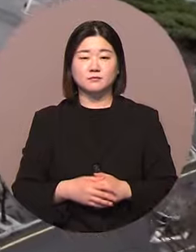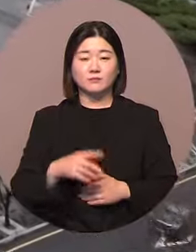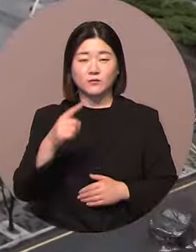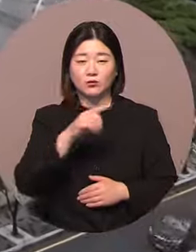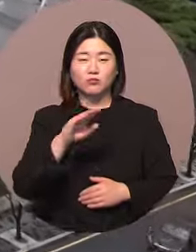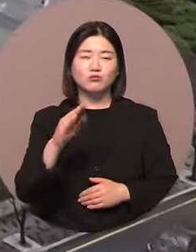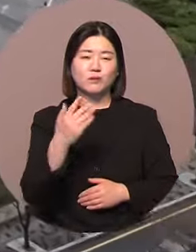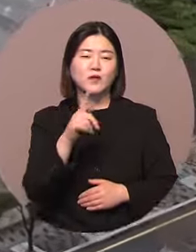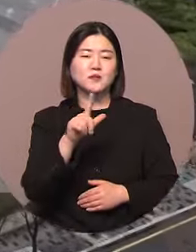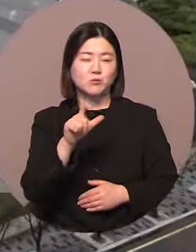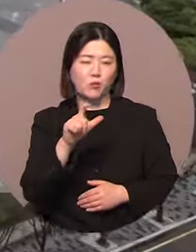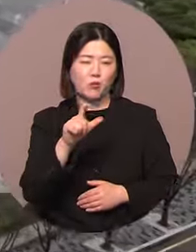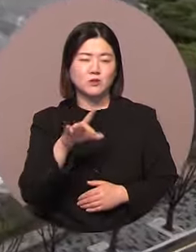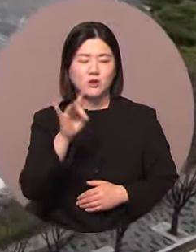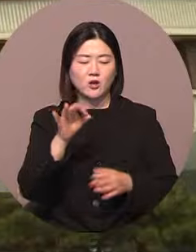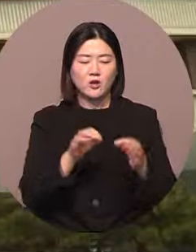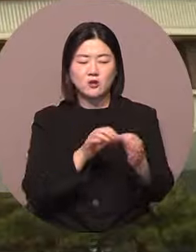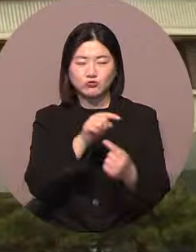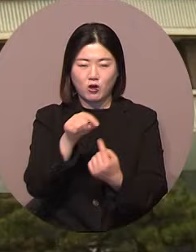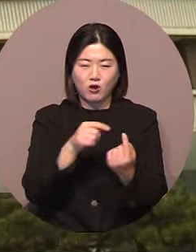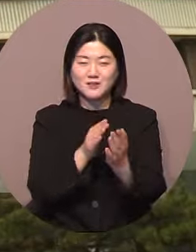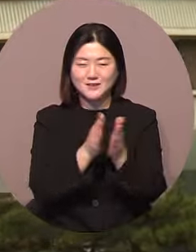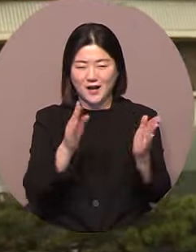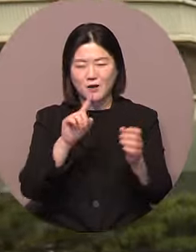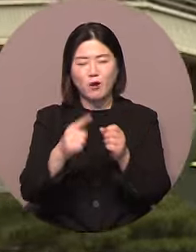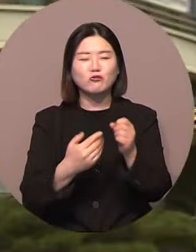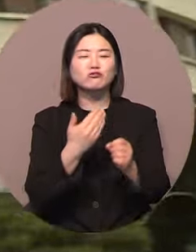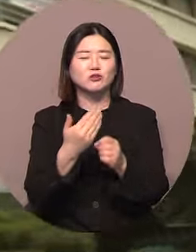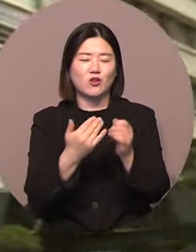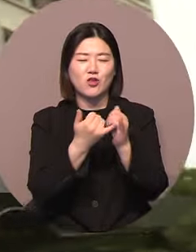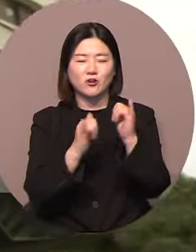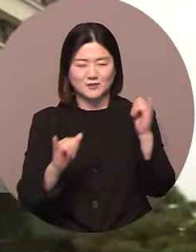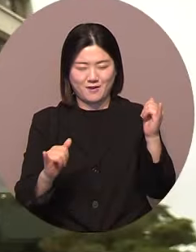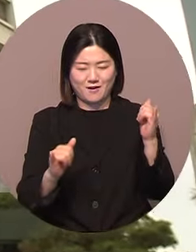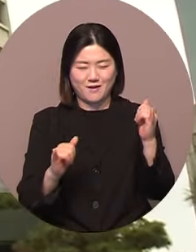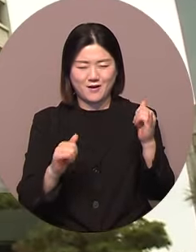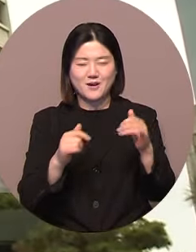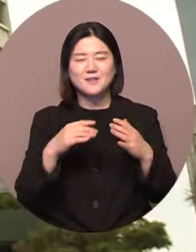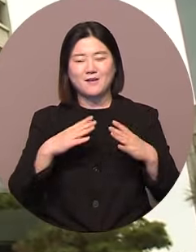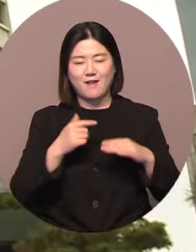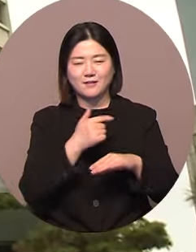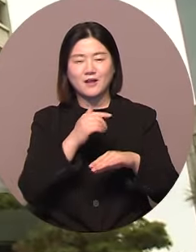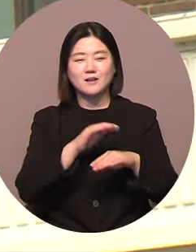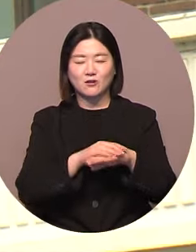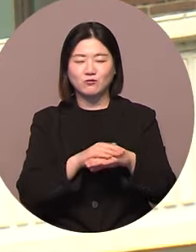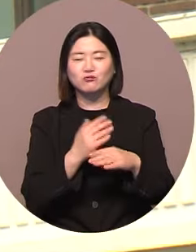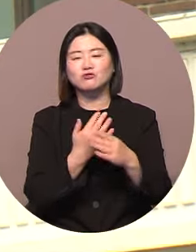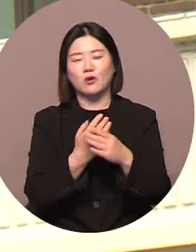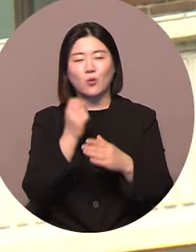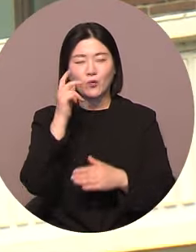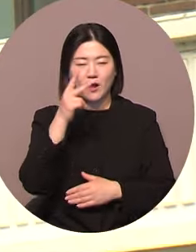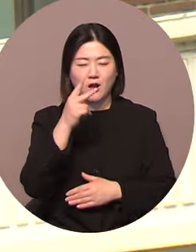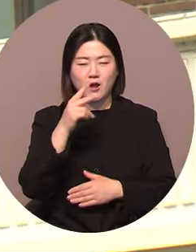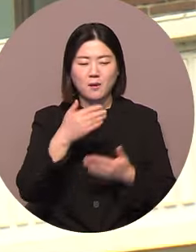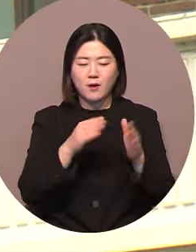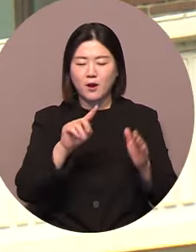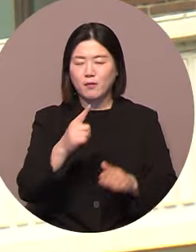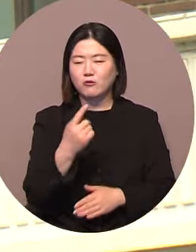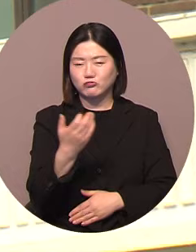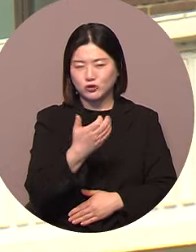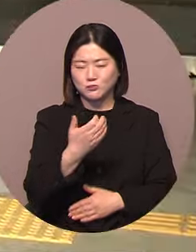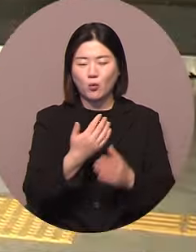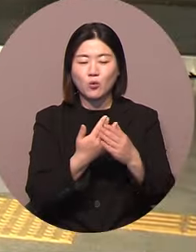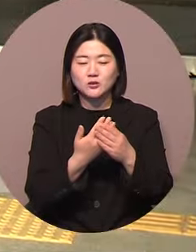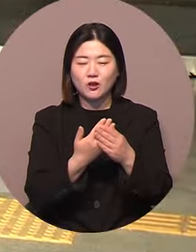1915년 첫 영업을 시작해 무려 109년의 역사를 자랑하는 대전 유성호텔 190개 객실과